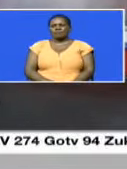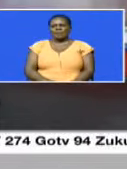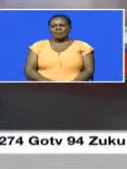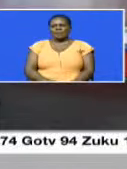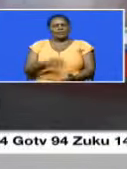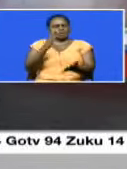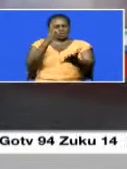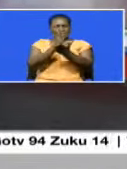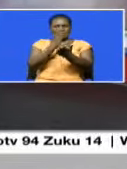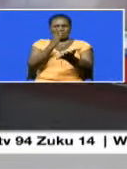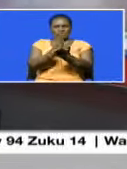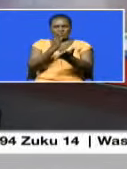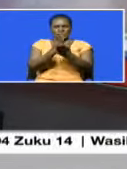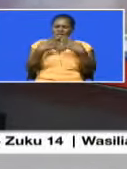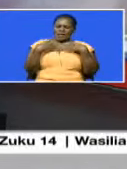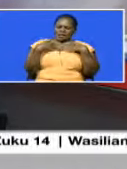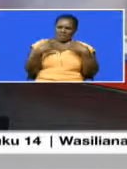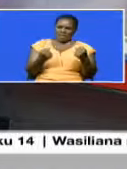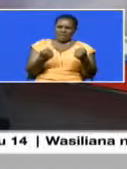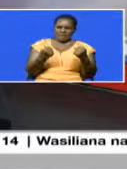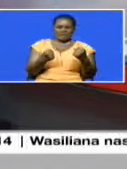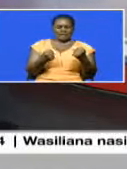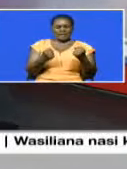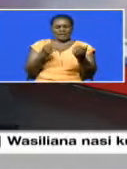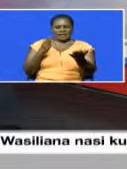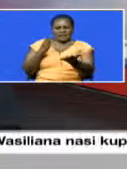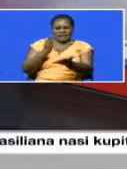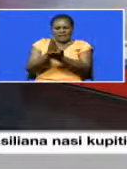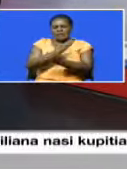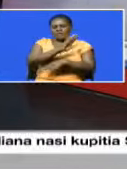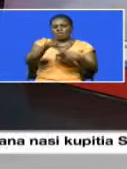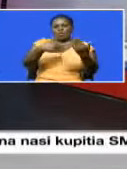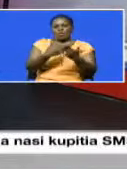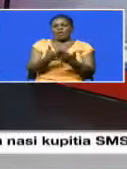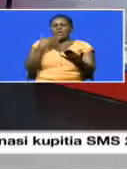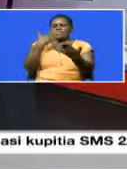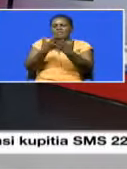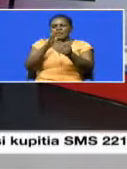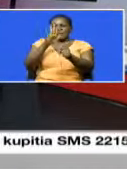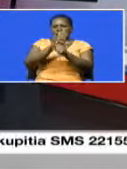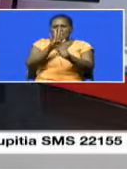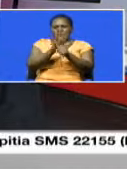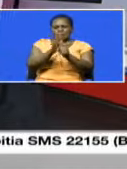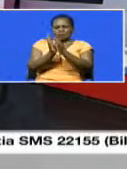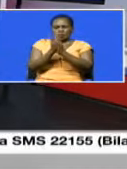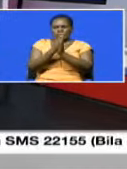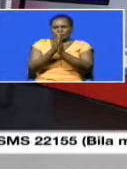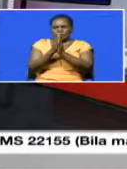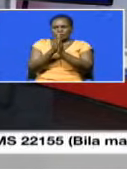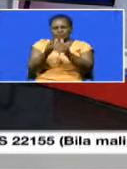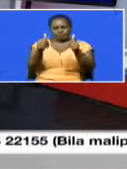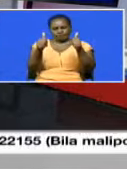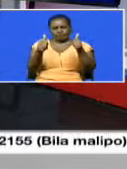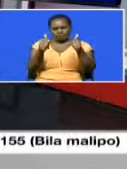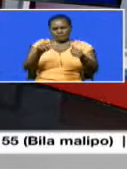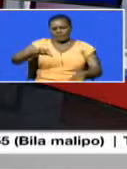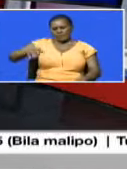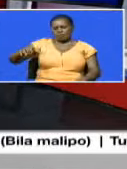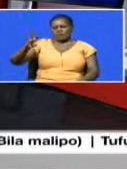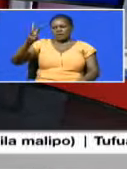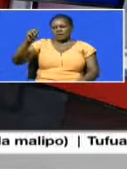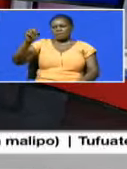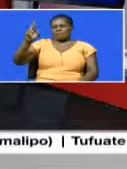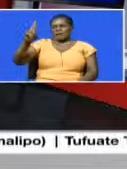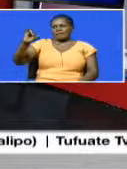Naam, kwa kweli mtazamaji, afya ni taji la kila mja. Shukran Shadrack Miti kwa taarifa hiyo kontu, na kongole kwa kaunti ya Marsabit